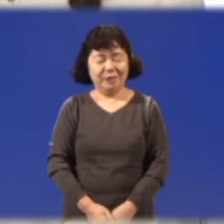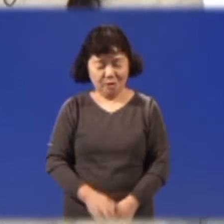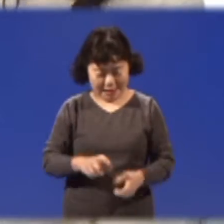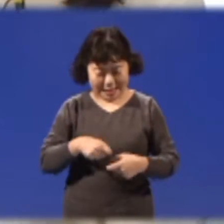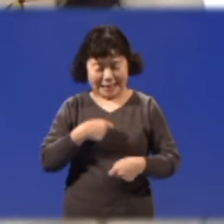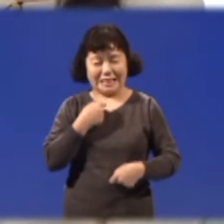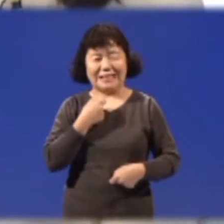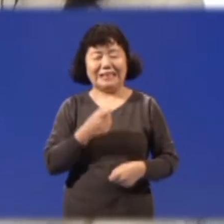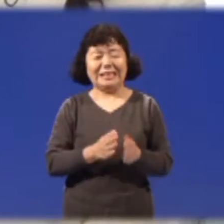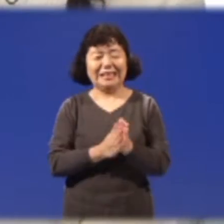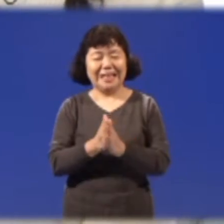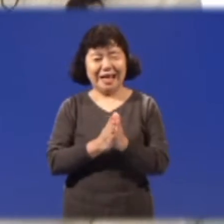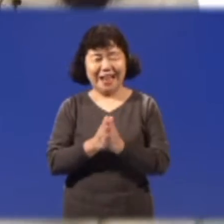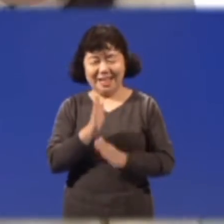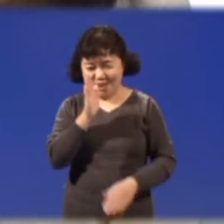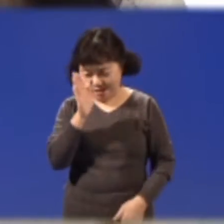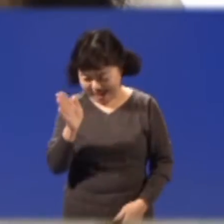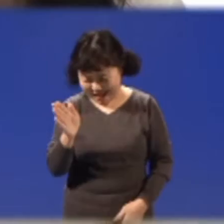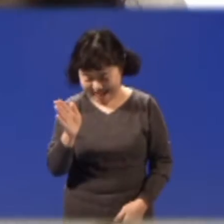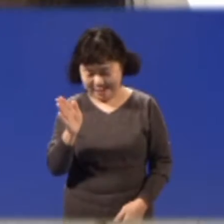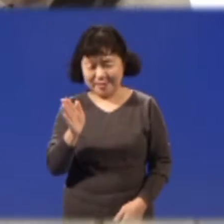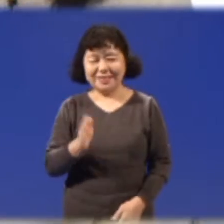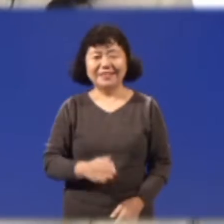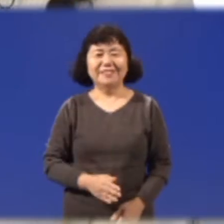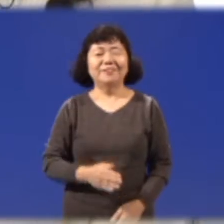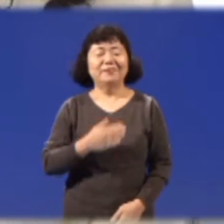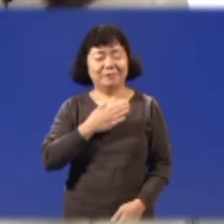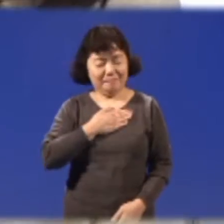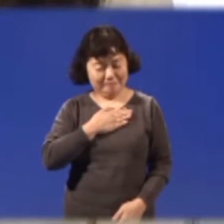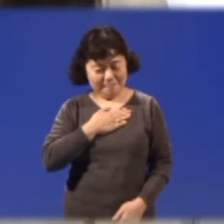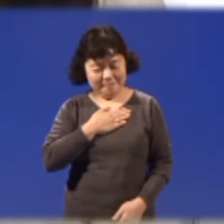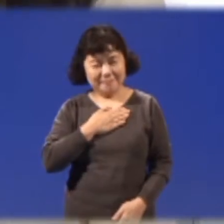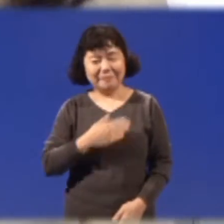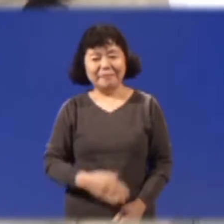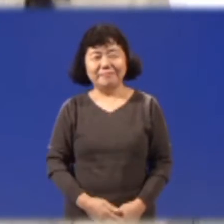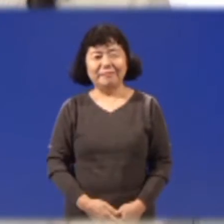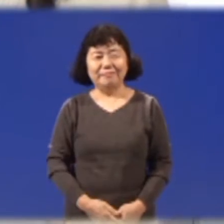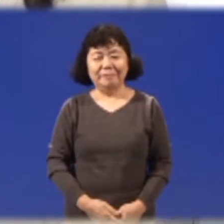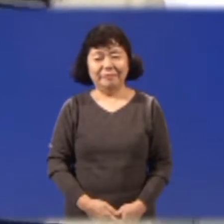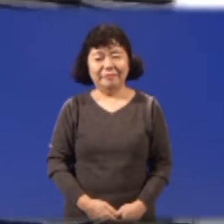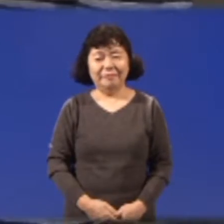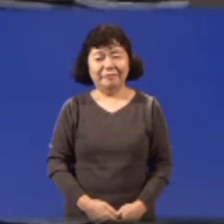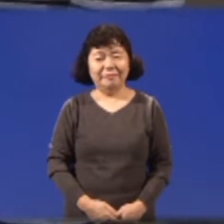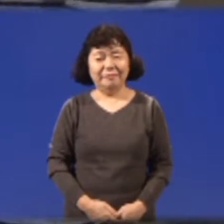では今度は正しい手洗いをお願いします。 はい、わかりました。